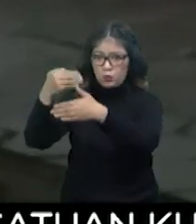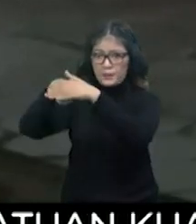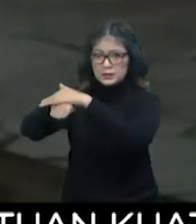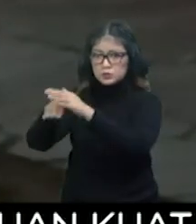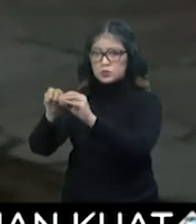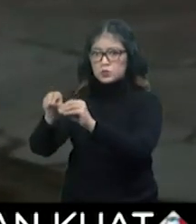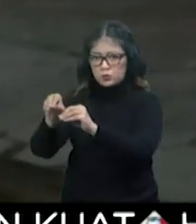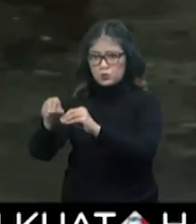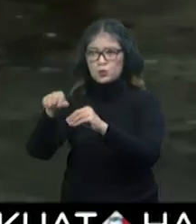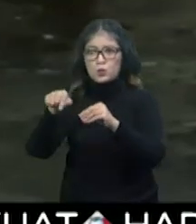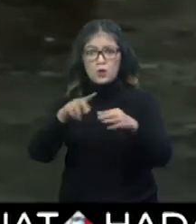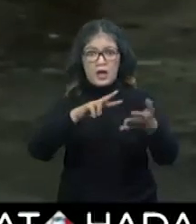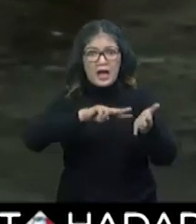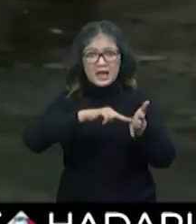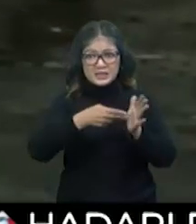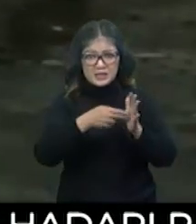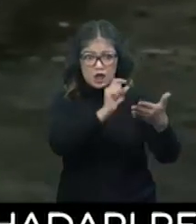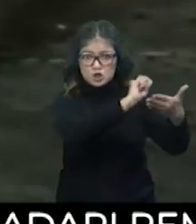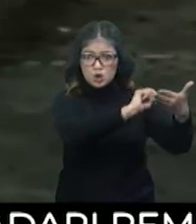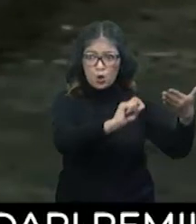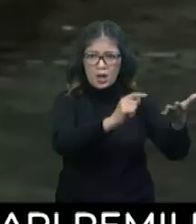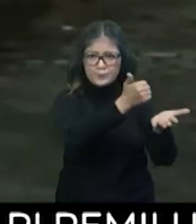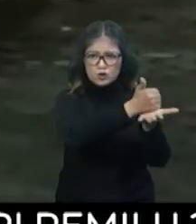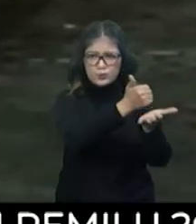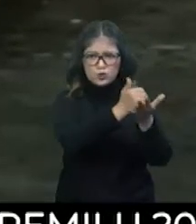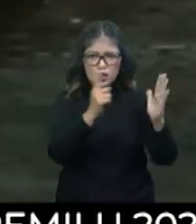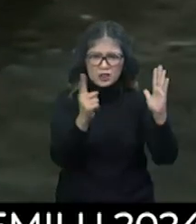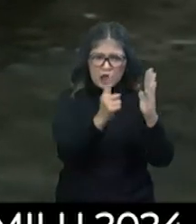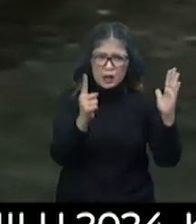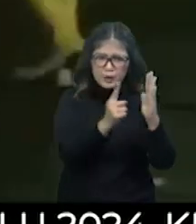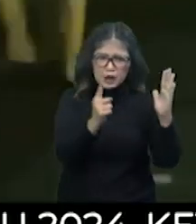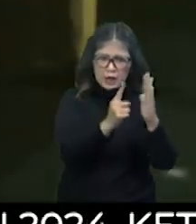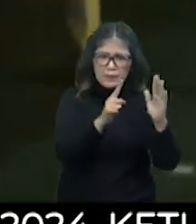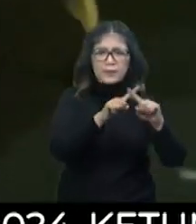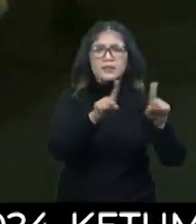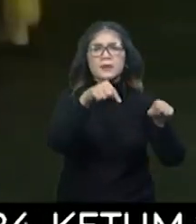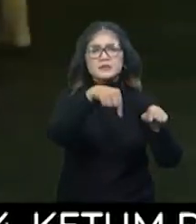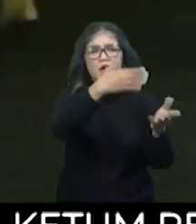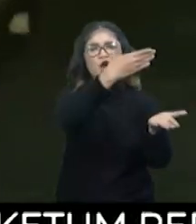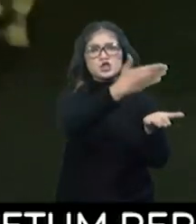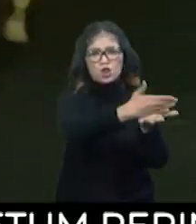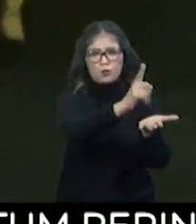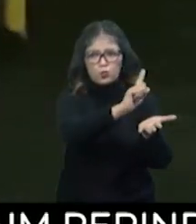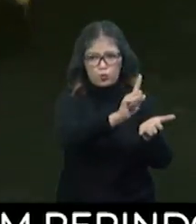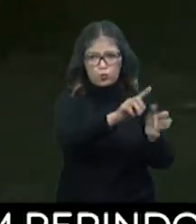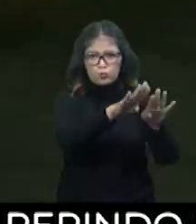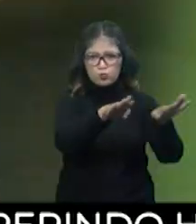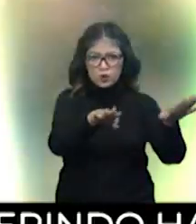PTM 100% di SMP dan SMA Al-Azhar yang semula berjalan terpaksa dihentikan akibat banyaknya siswa yang terpapar